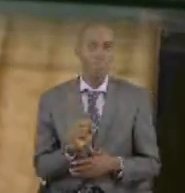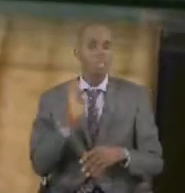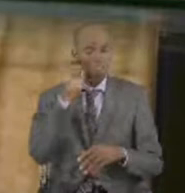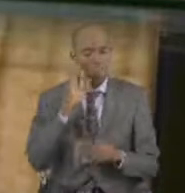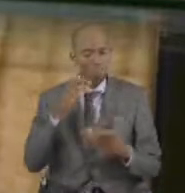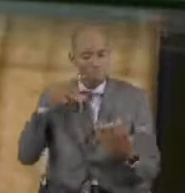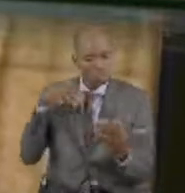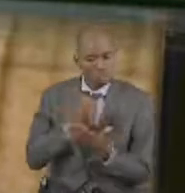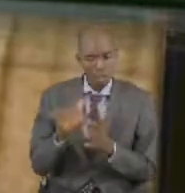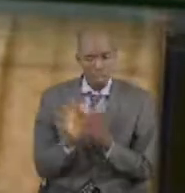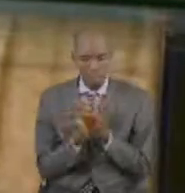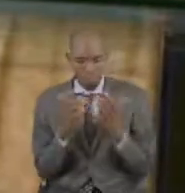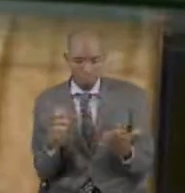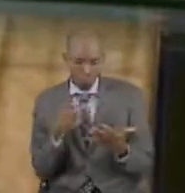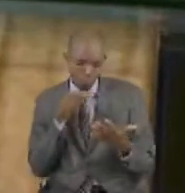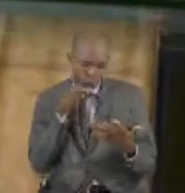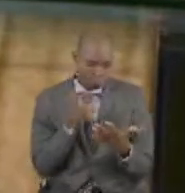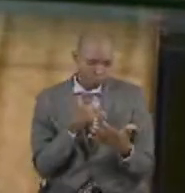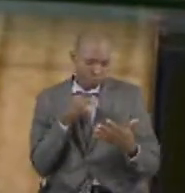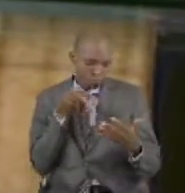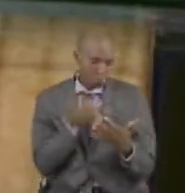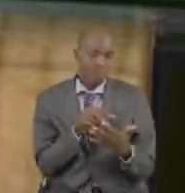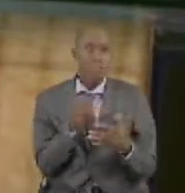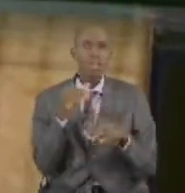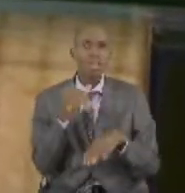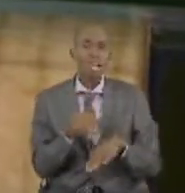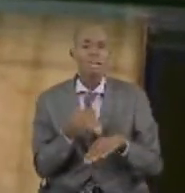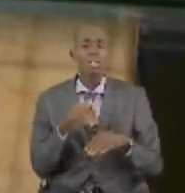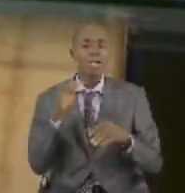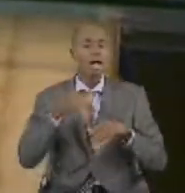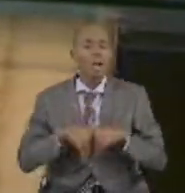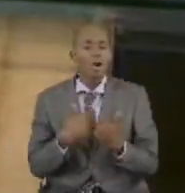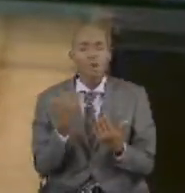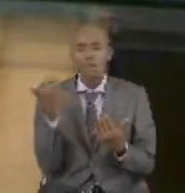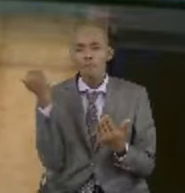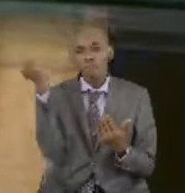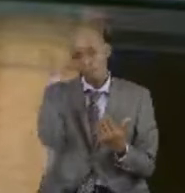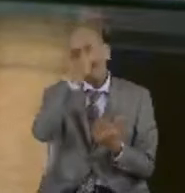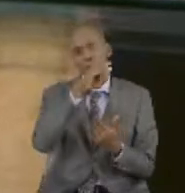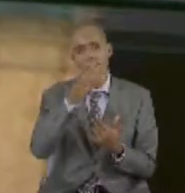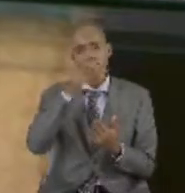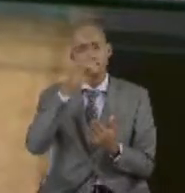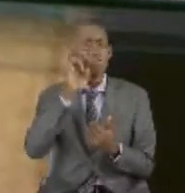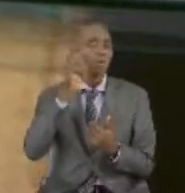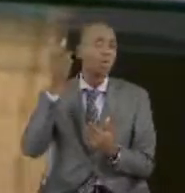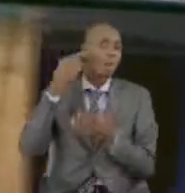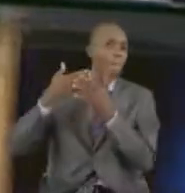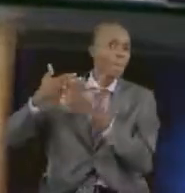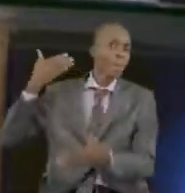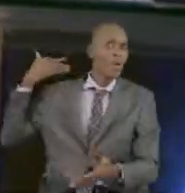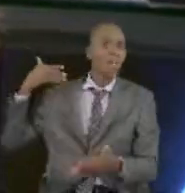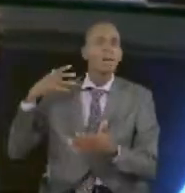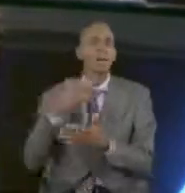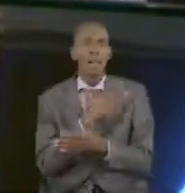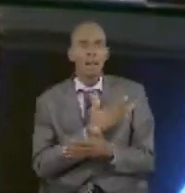solide dans les deux cultures il considérait tout ce qu'il a raté combien il attend un sens et combien il s'est fait de mal qu'il